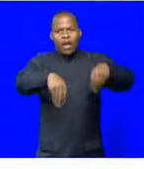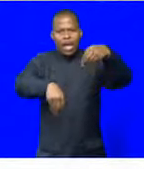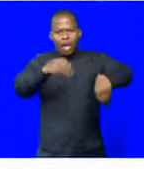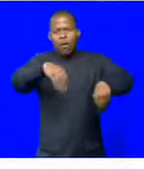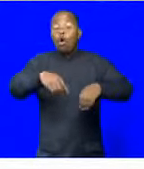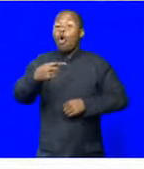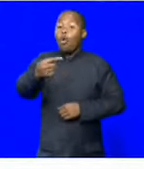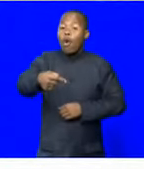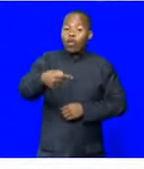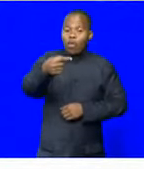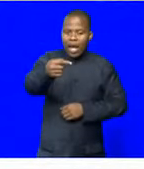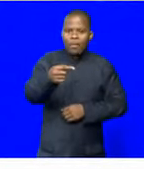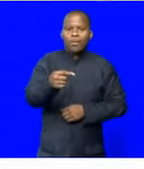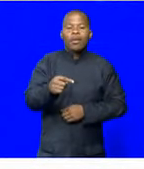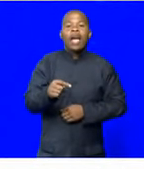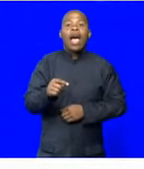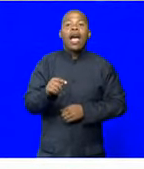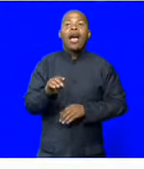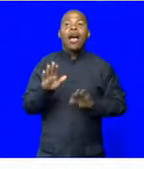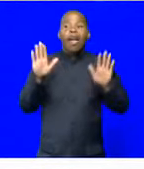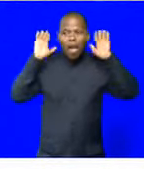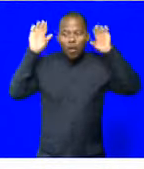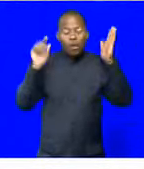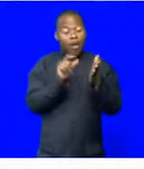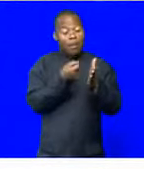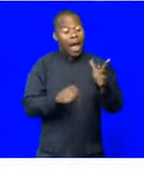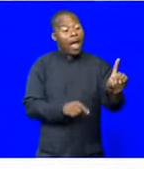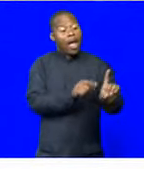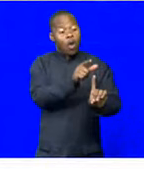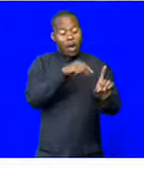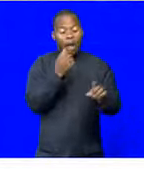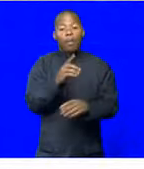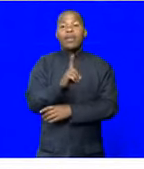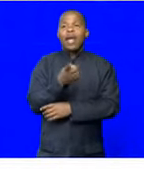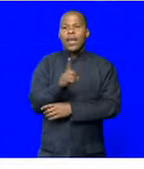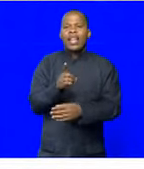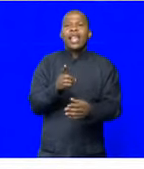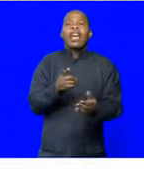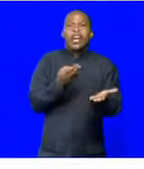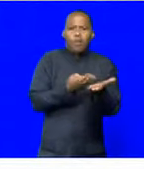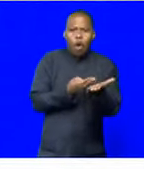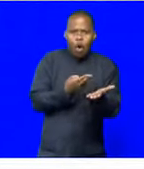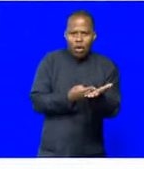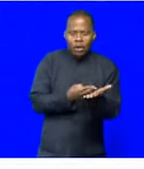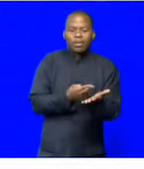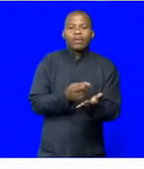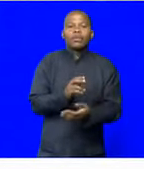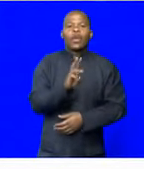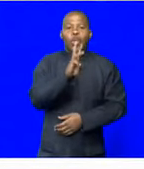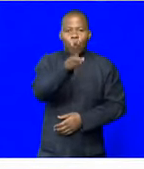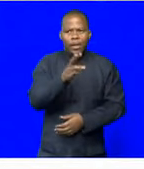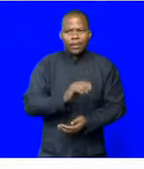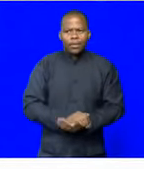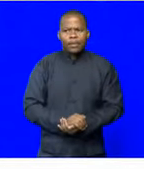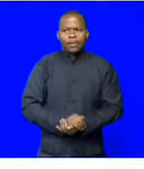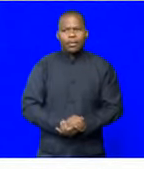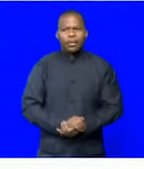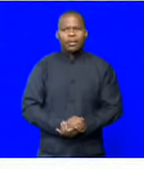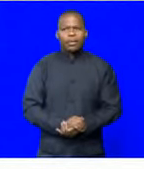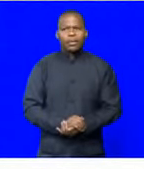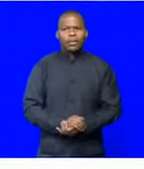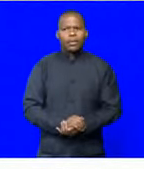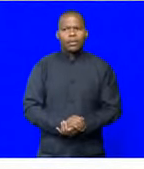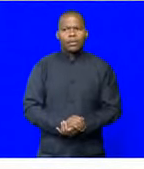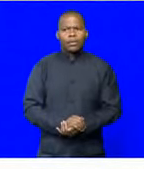esalijeni kamanzini. Lindadlameni ke ukhona laphana ke utasibikela ke ngako lokwentekile lesuku lalomhla nalokwenteka konje ngoba likhetho lusaqhubeka.